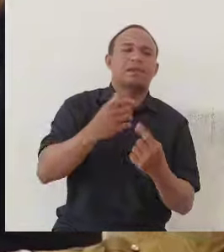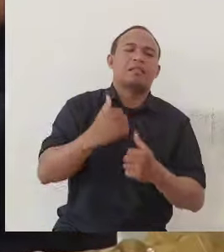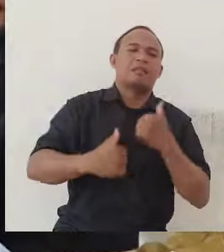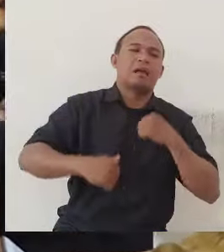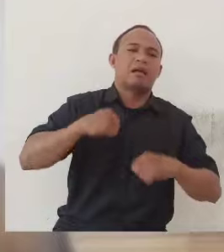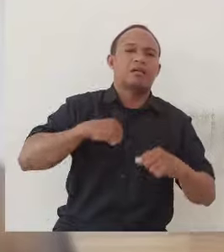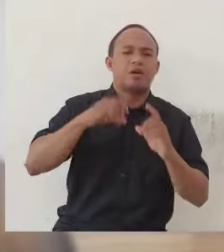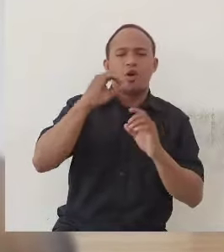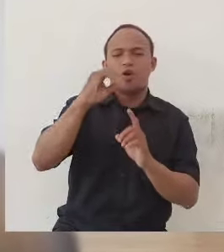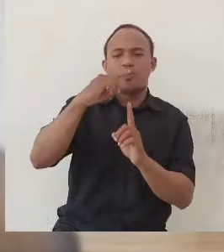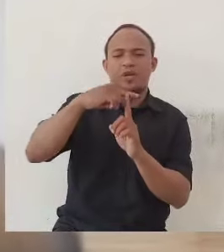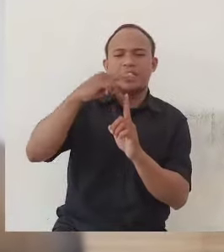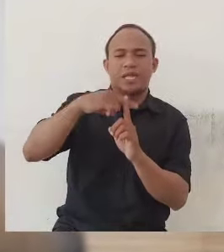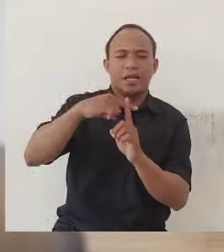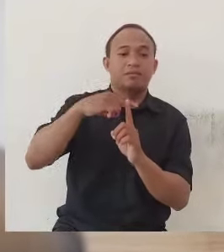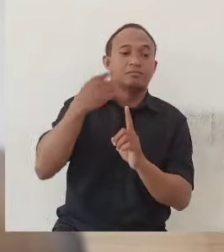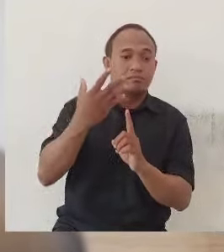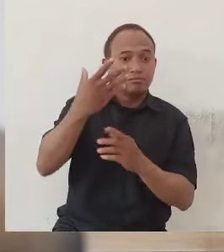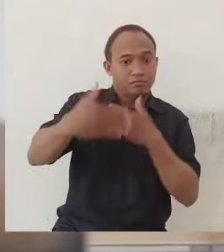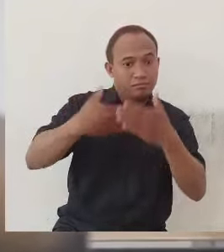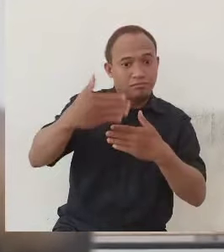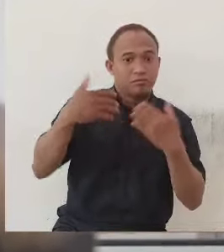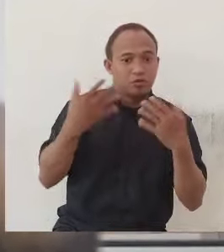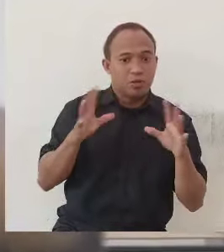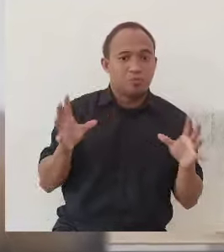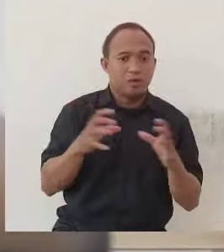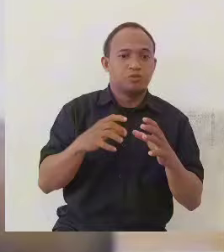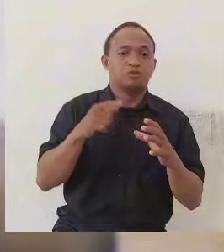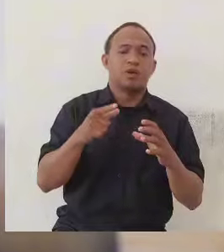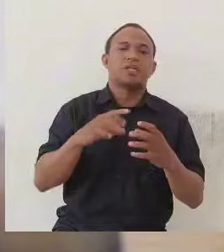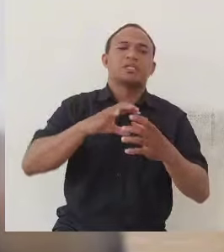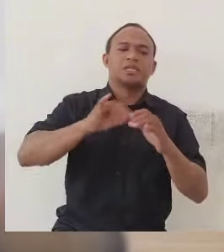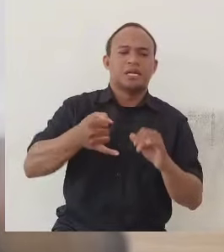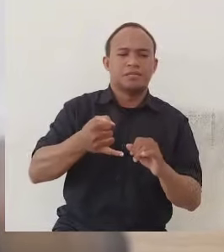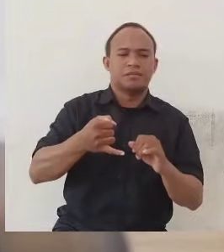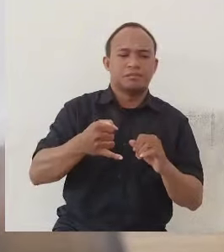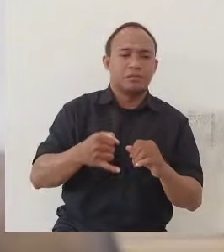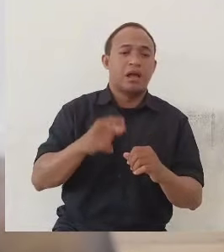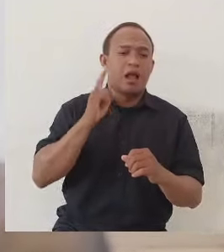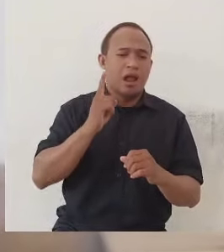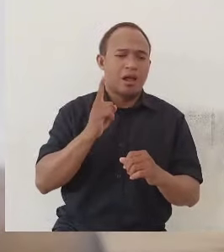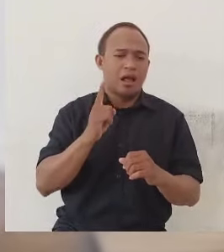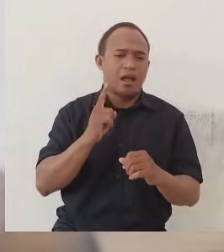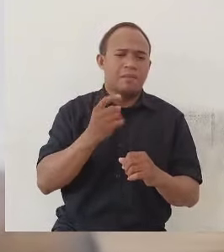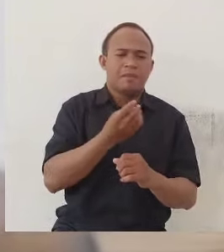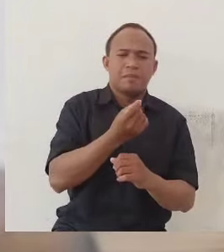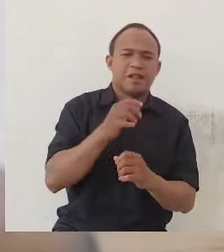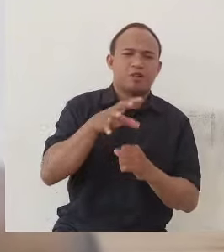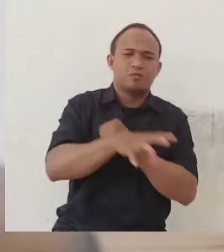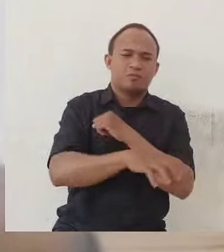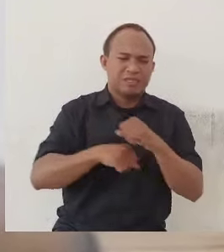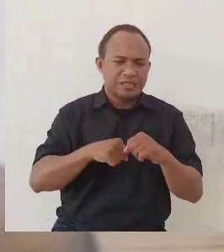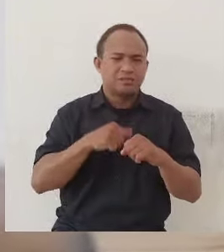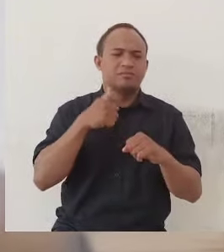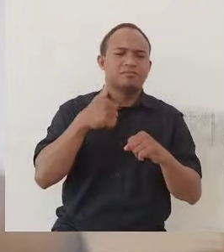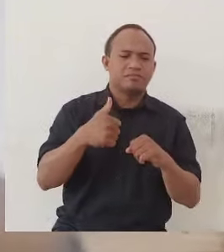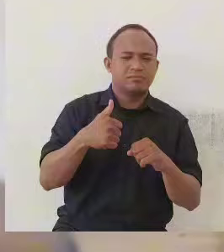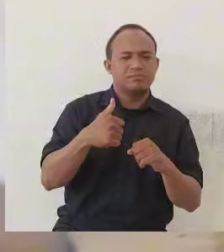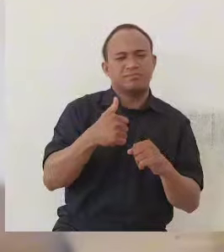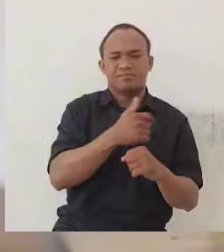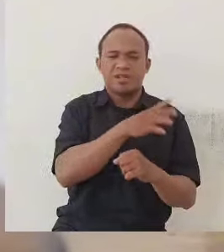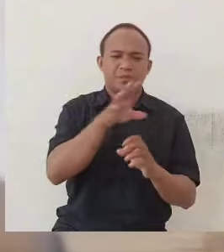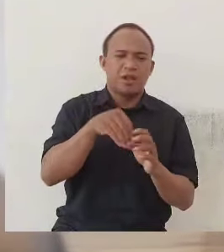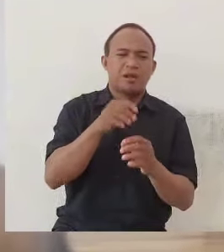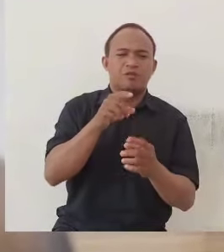terjaring kegiatan OTT. Melakukan tindakan-tindakan untuk mencegah terjadinya tindak pidana korupsi. Ini